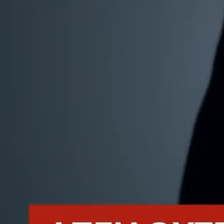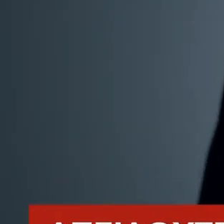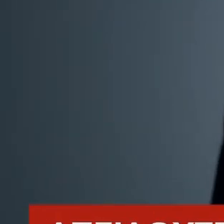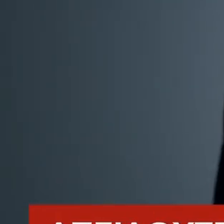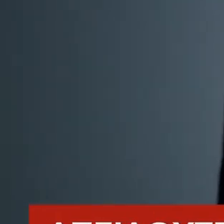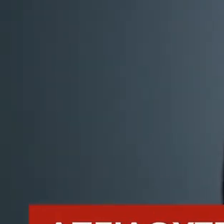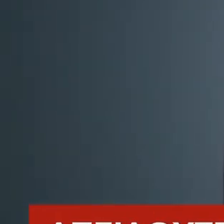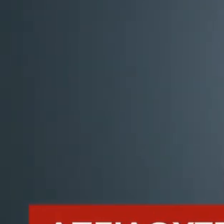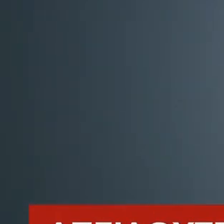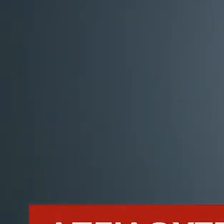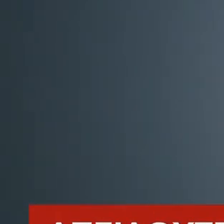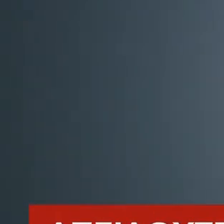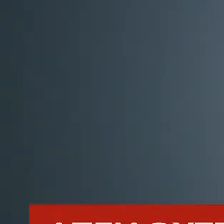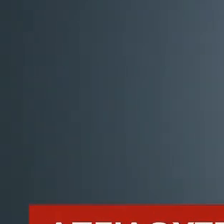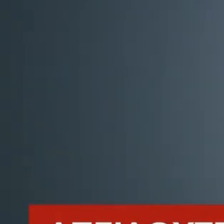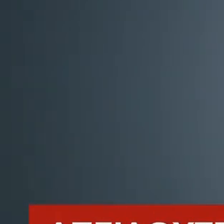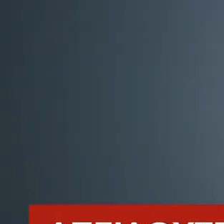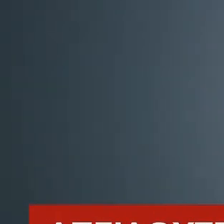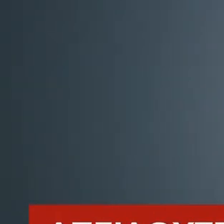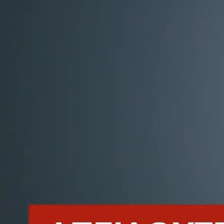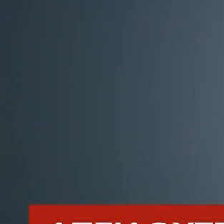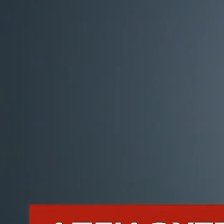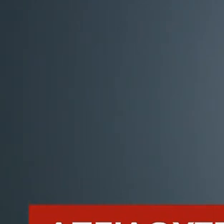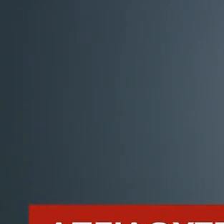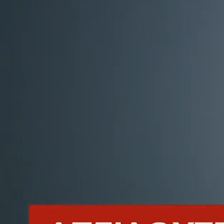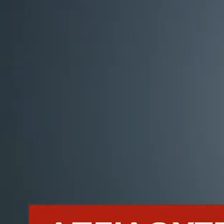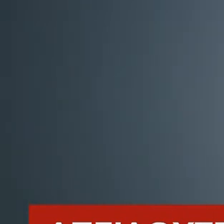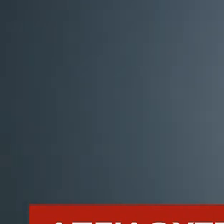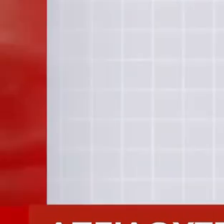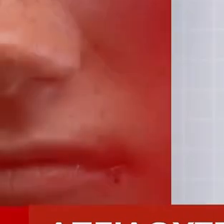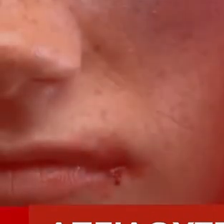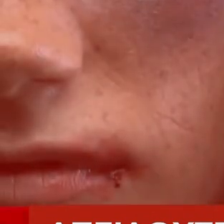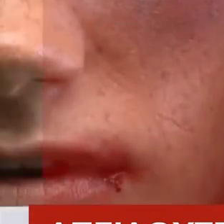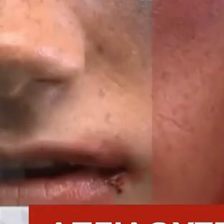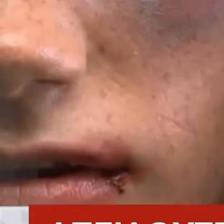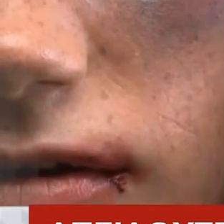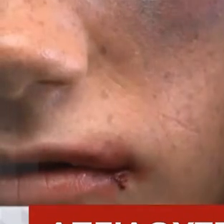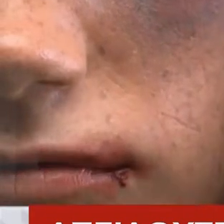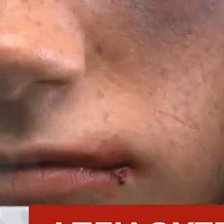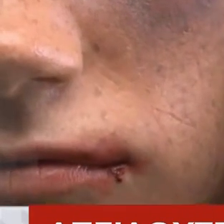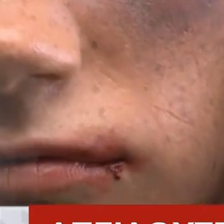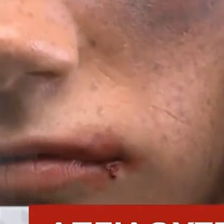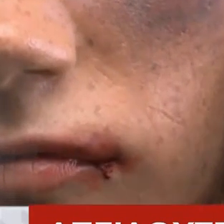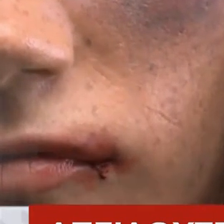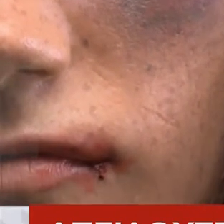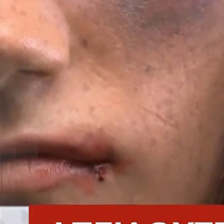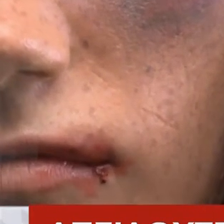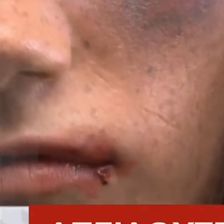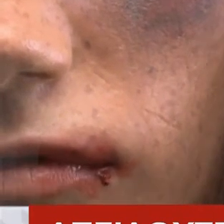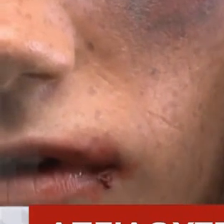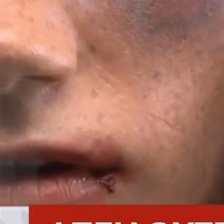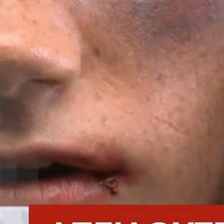Είχαν αποκτήσει μαζί 2 παιδιά, με τον 39χρονο να απειλεί πως θα τη σκοτώσει. Με είχε χτυπήσει στο μάτι, τον είχα κάνει